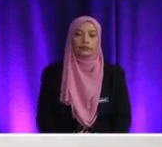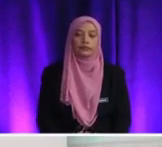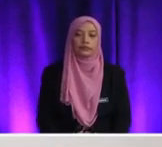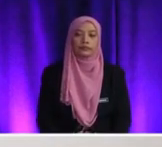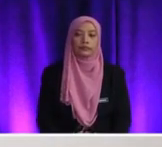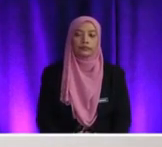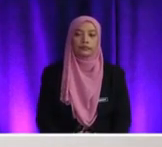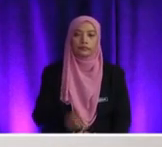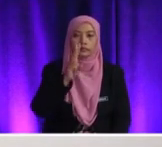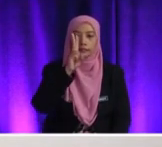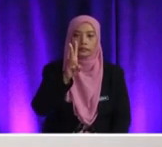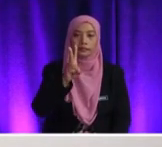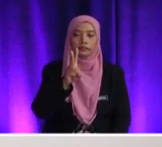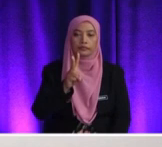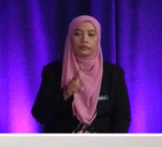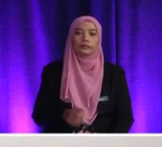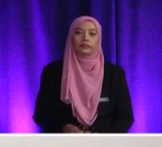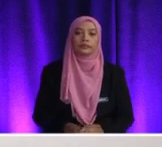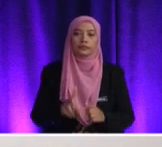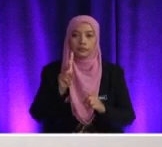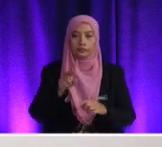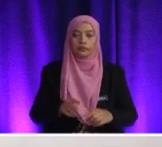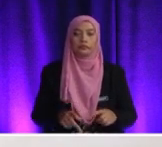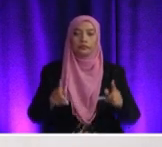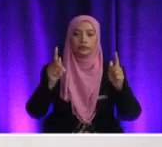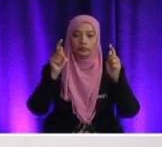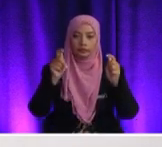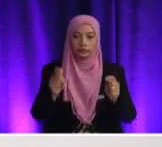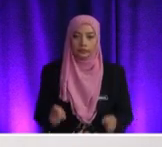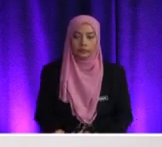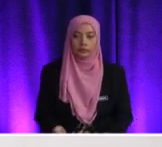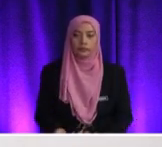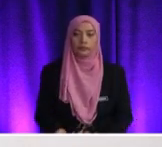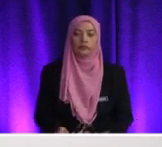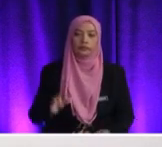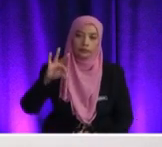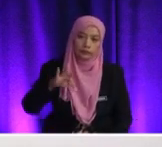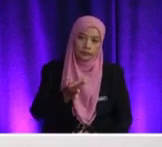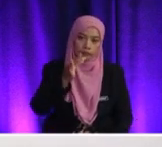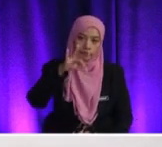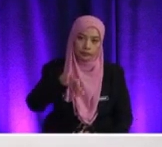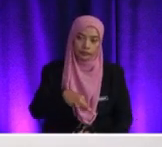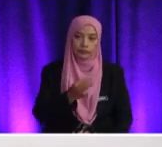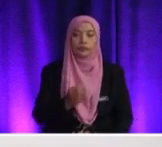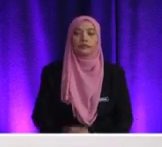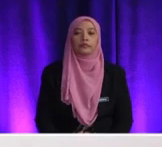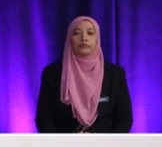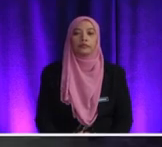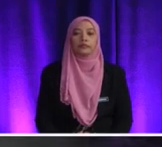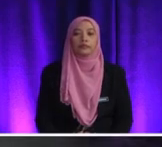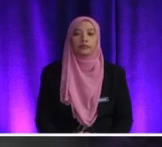sama Tejo tukang jahit Cikgu seorang perempuan sedang memegang pakaian jadinya gambar ini merujuk bidang rekaan fesyen